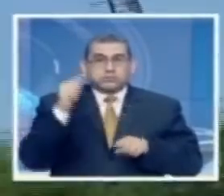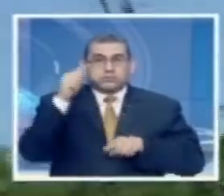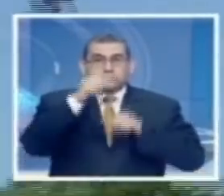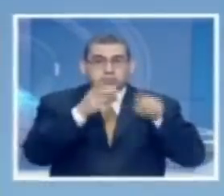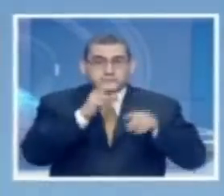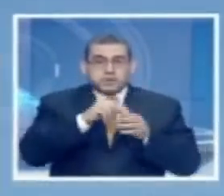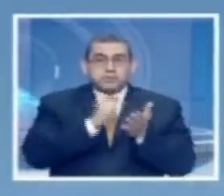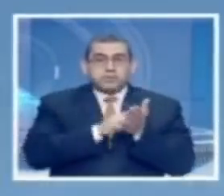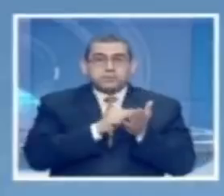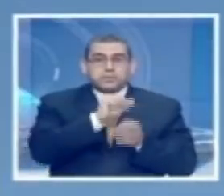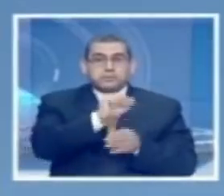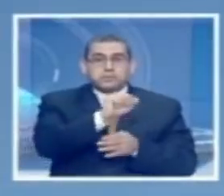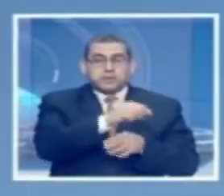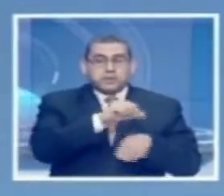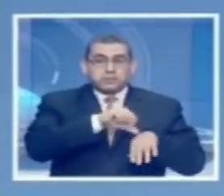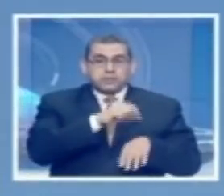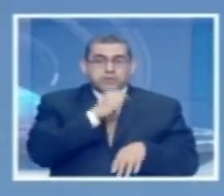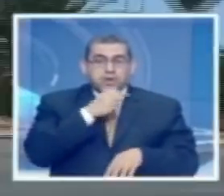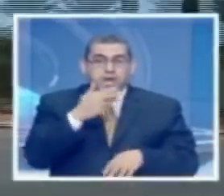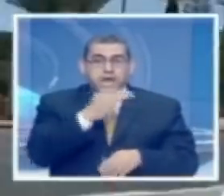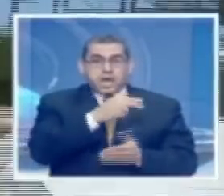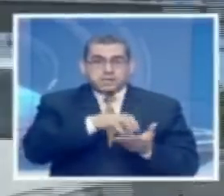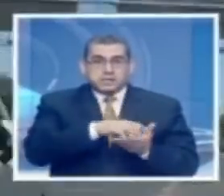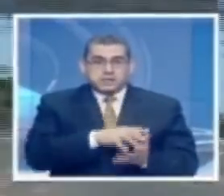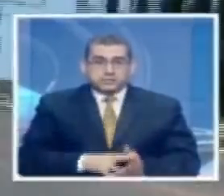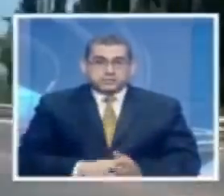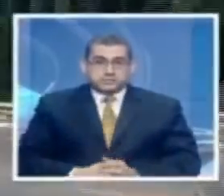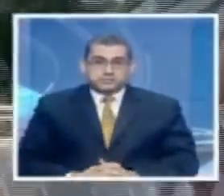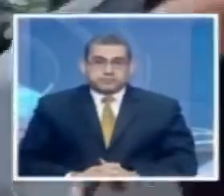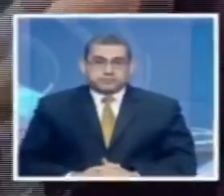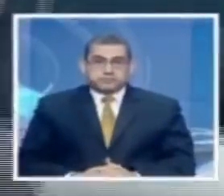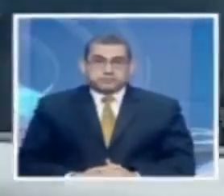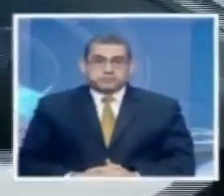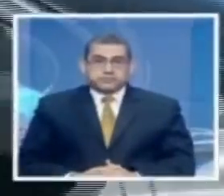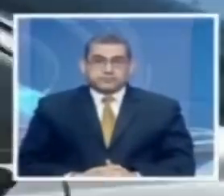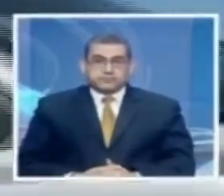أخرى مستوطنات في رام الله بالضفة الغربية.